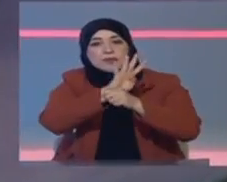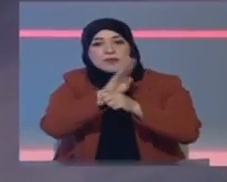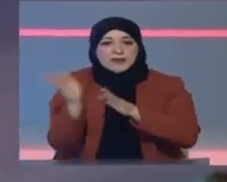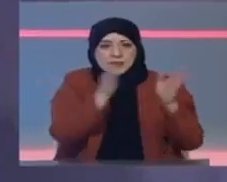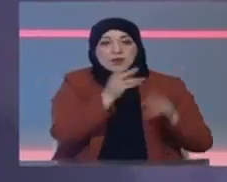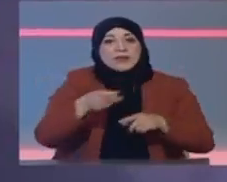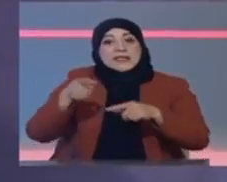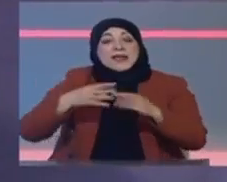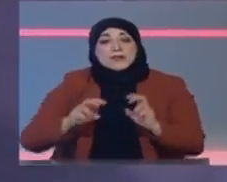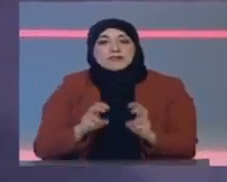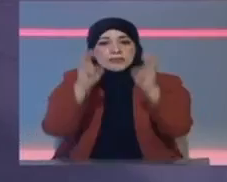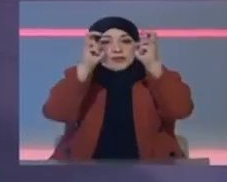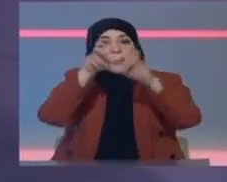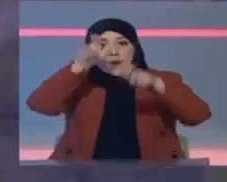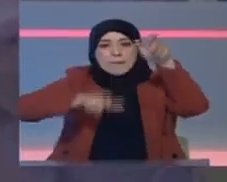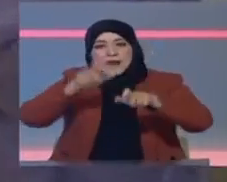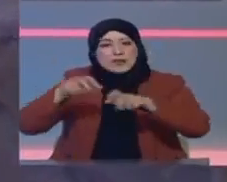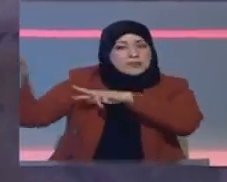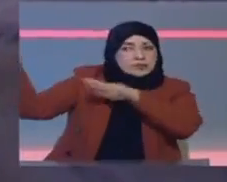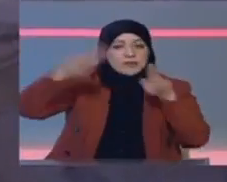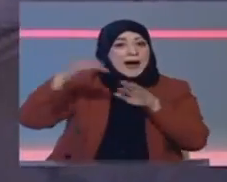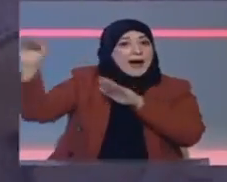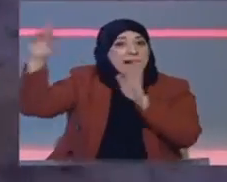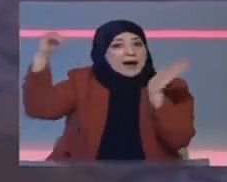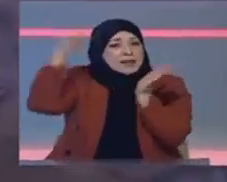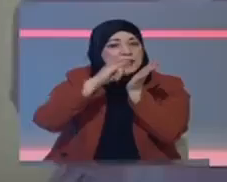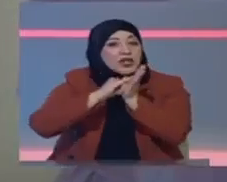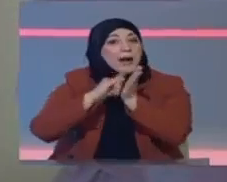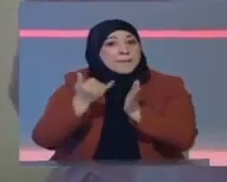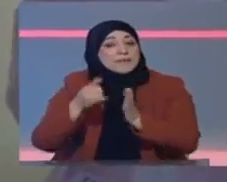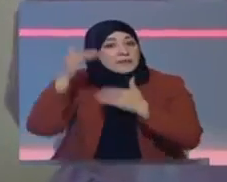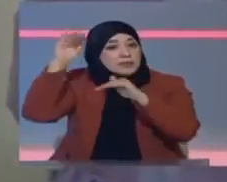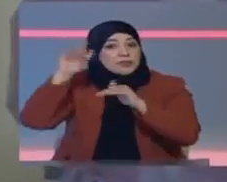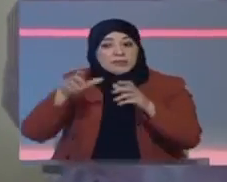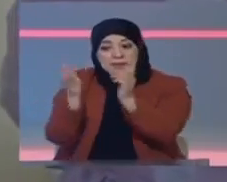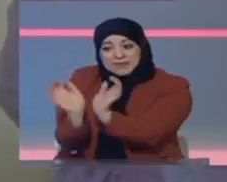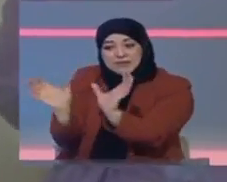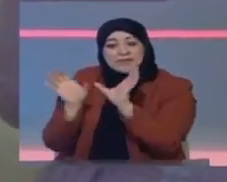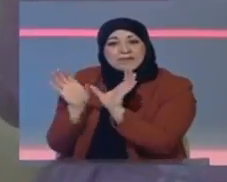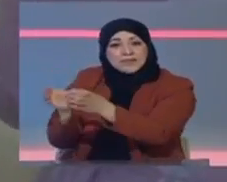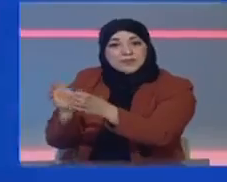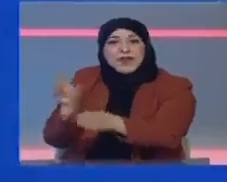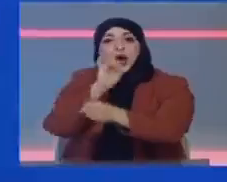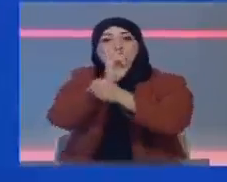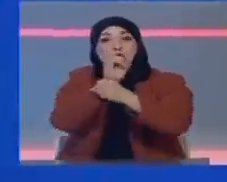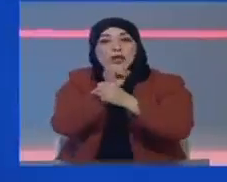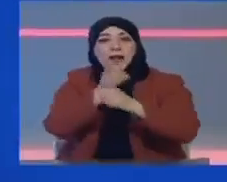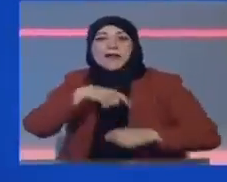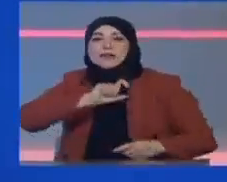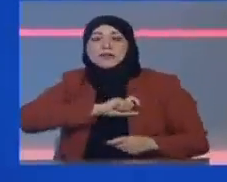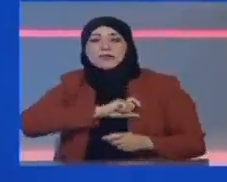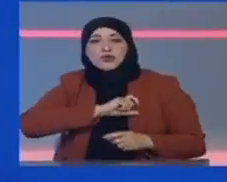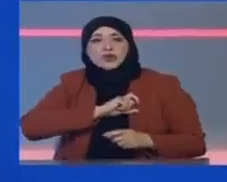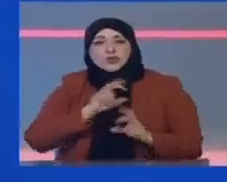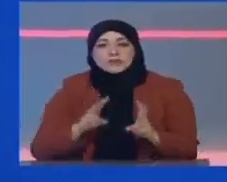الاصابات لدى الاشخاص العائدين من الخارج والموضوع ينفي الحجر الصحي الاجباري باحد النزول بشرط ملابس